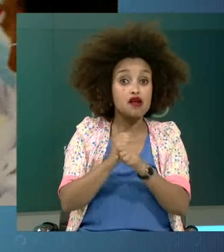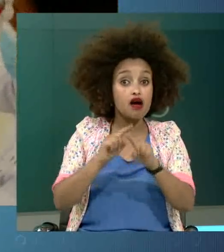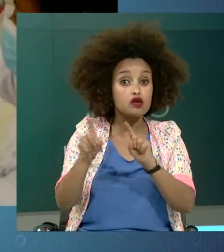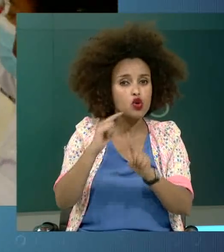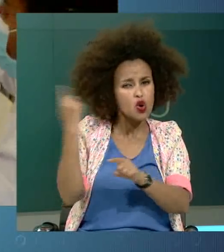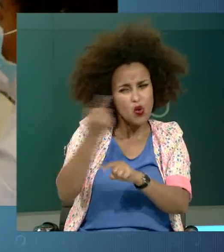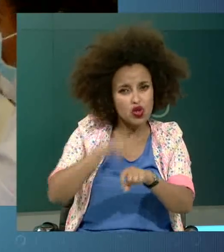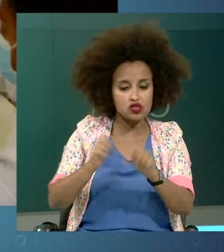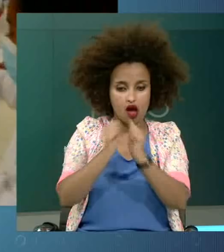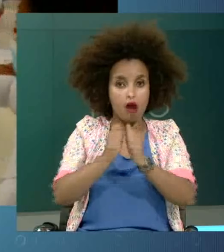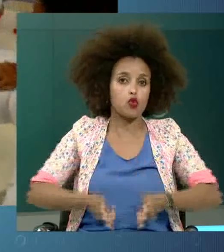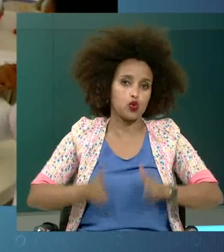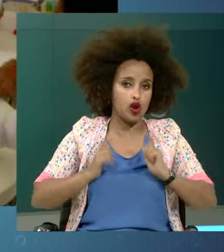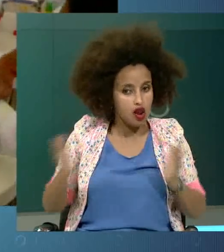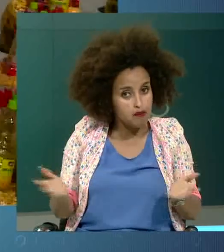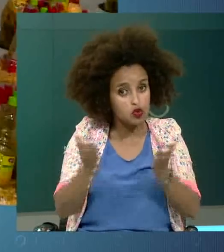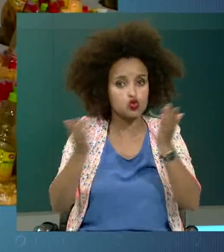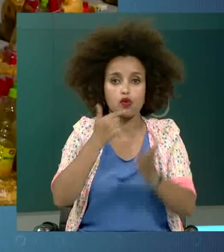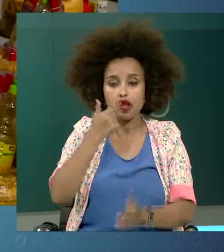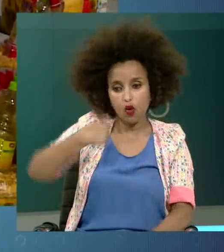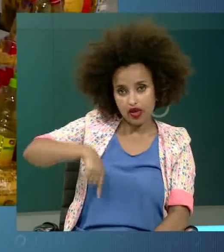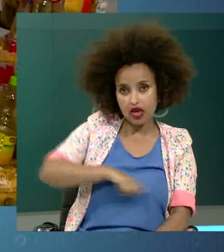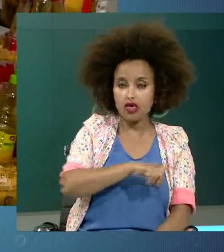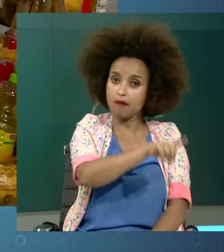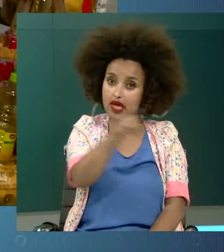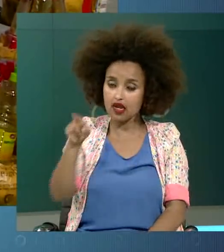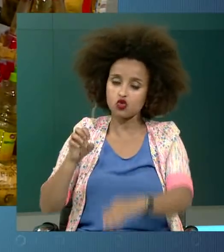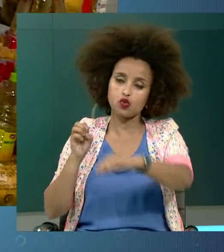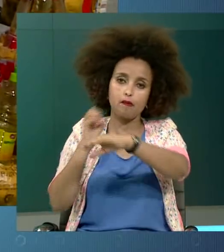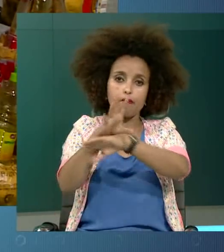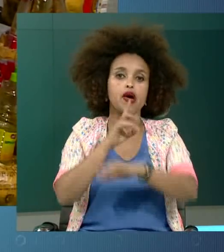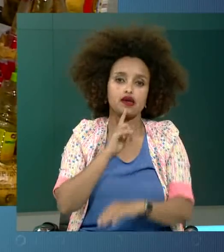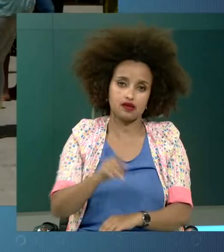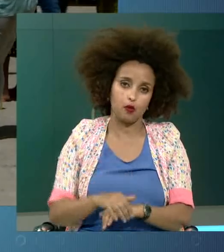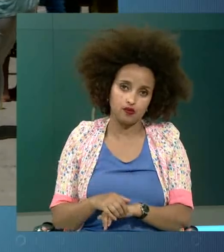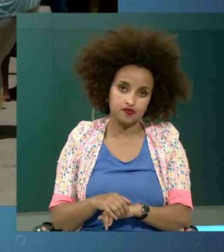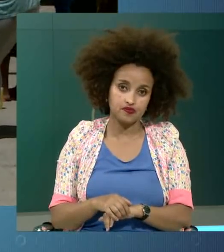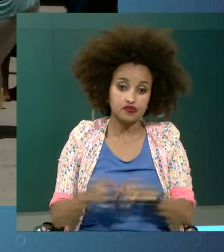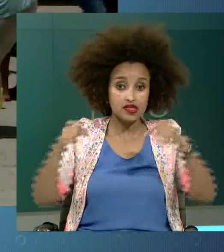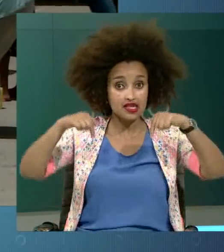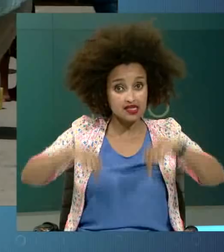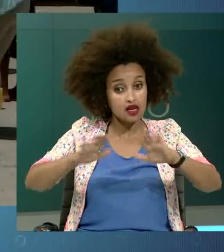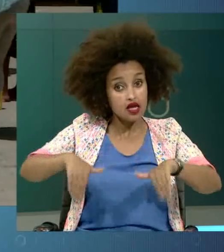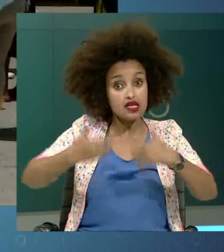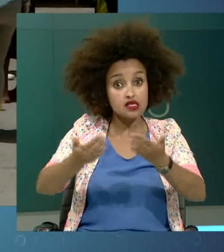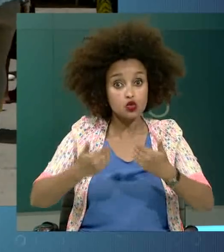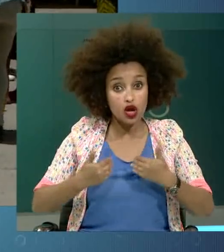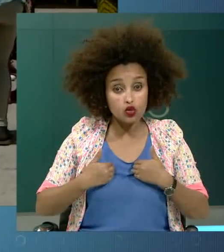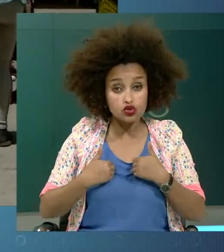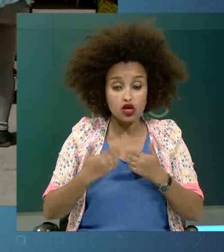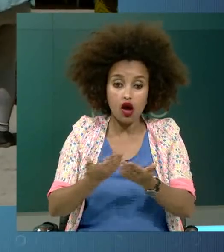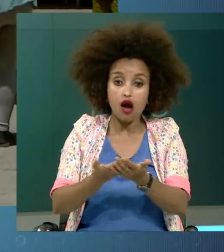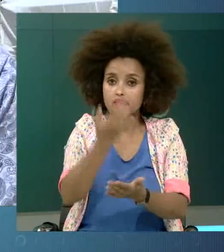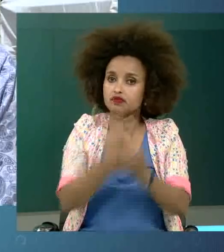አብሮ ይኖራል። በርቱ የሚለው የኛም የነሱም መልእክት ነው። ዛሬ እየሰጡ ያሉት በነገራችን ላይ ሀብት ብቻ አይደለም